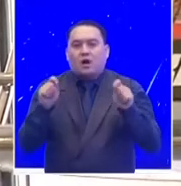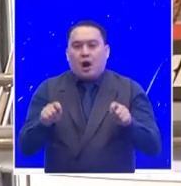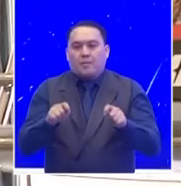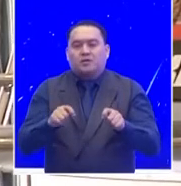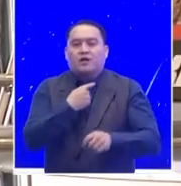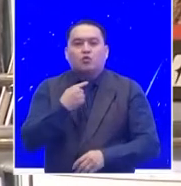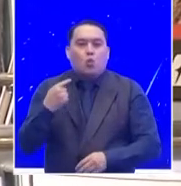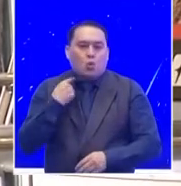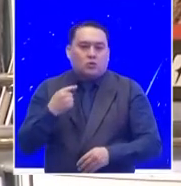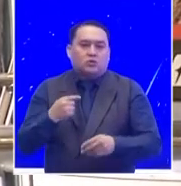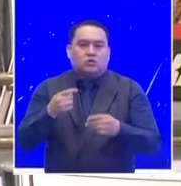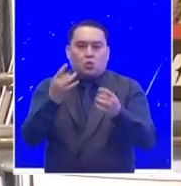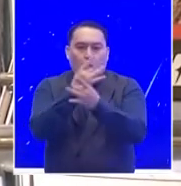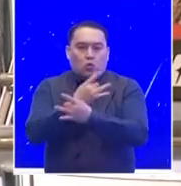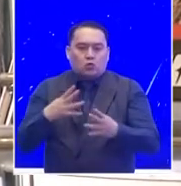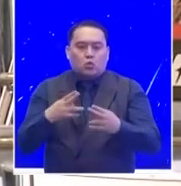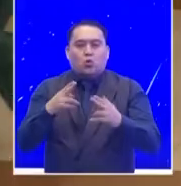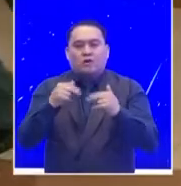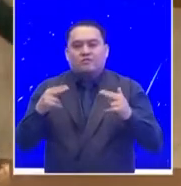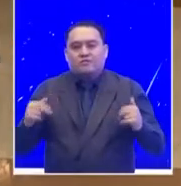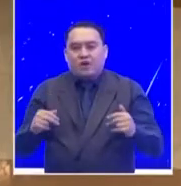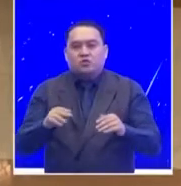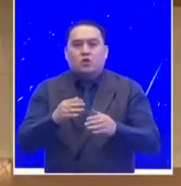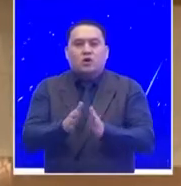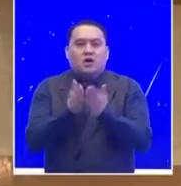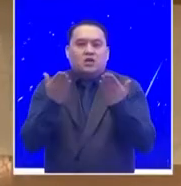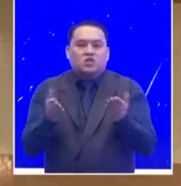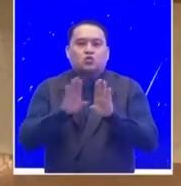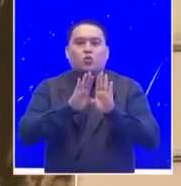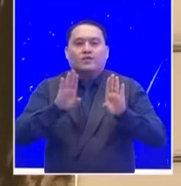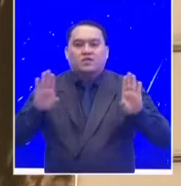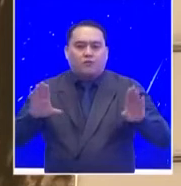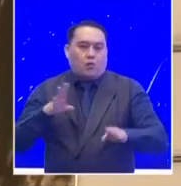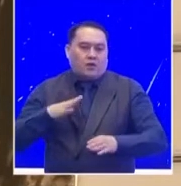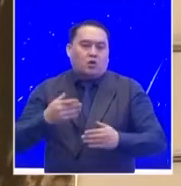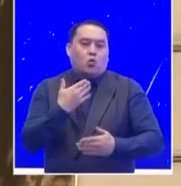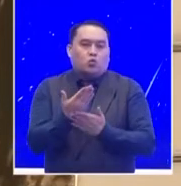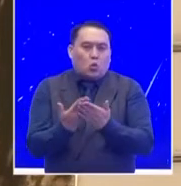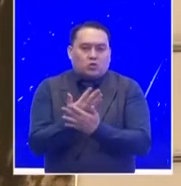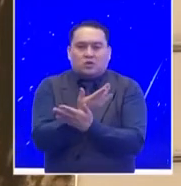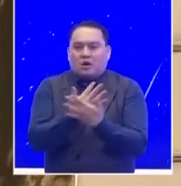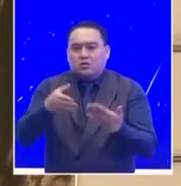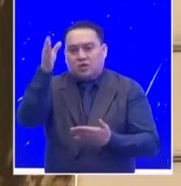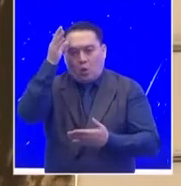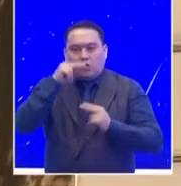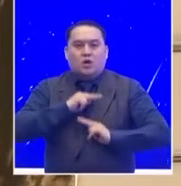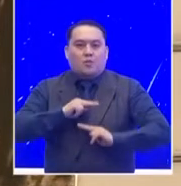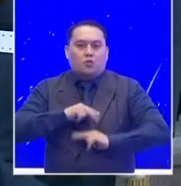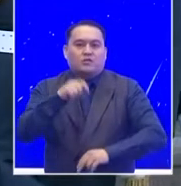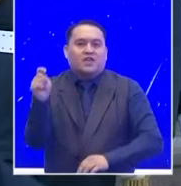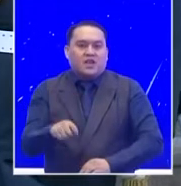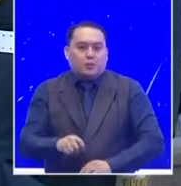стенах Талдыкурганского дворца культуры инициировали книжную выставку. На ней представлены как художественные, так и научные труды о войне.